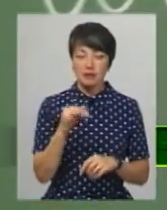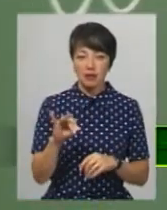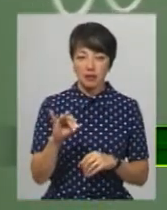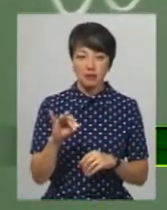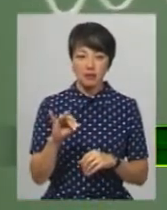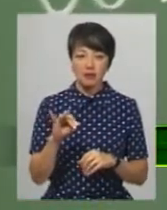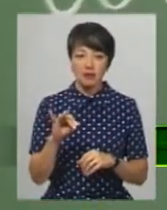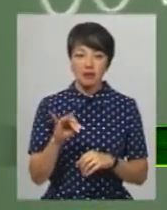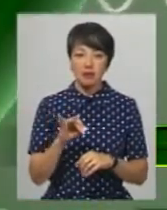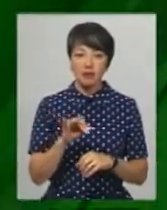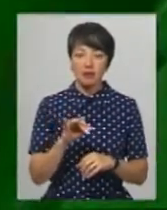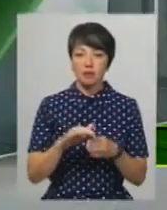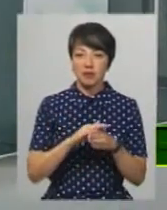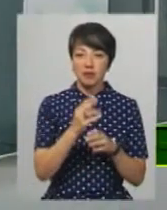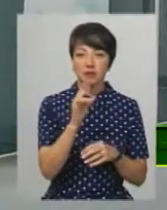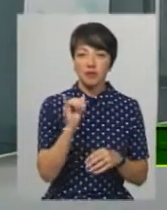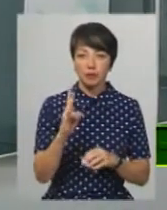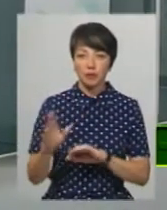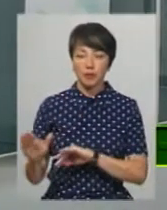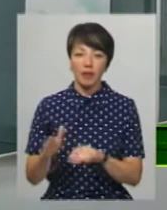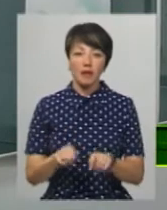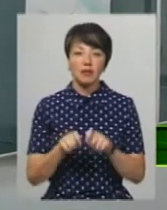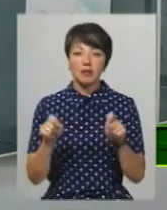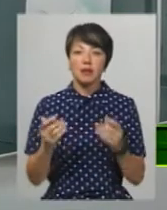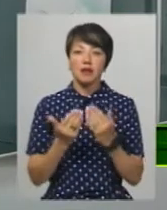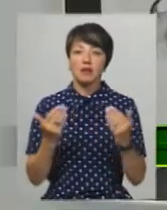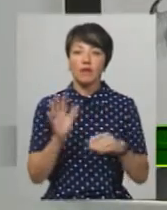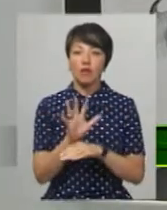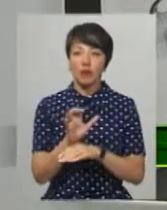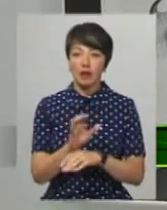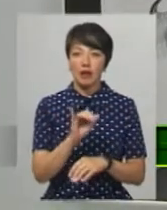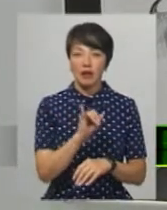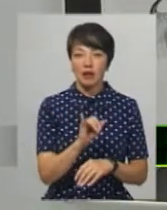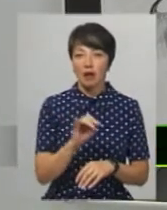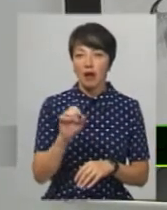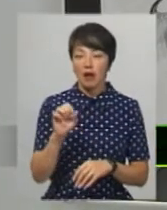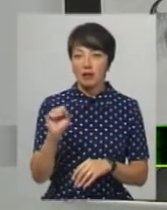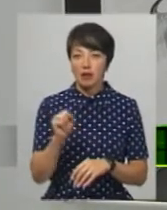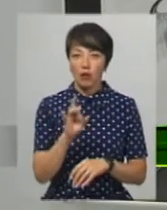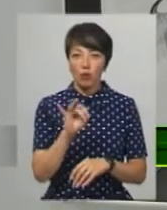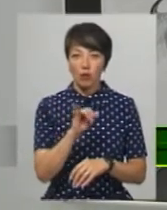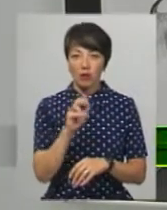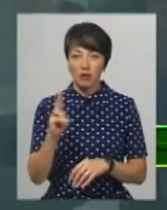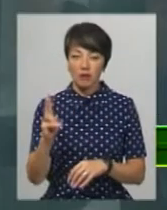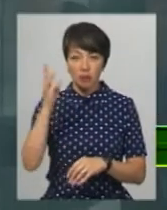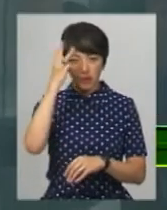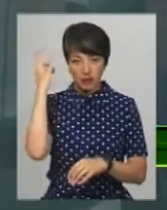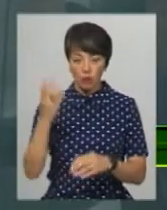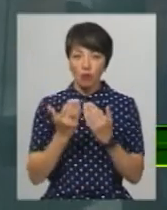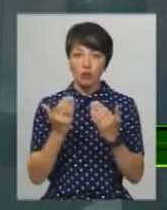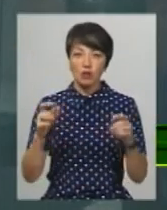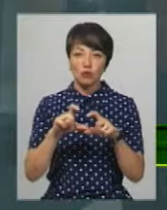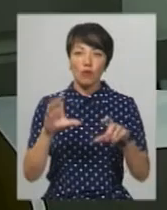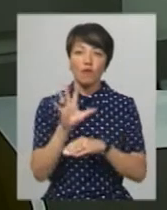Миколи Дзявольського «Віктор Цвіль». Відкриття виставки фотографій Ірини та Андрія Руєк відбулася в Хмельницькому музеї-студії